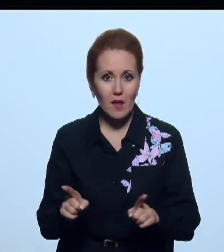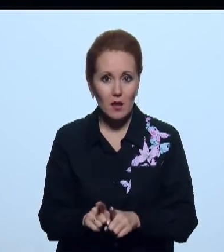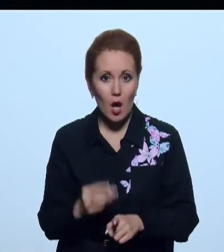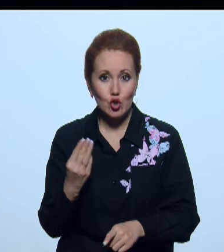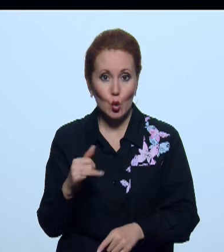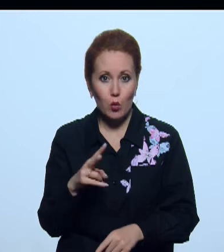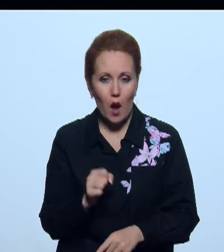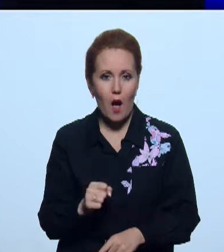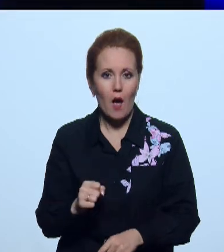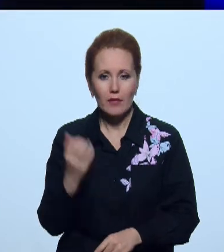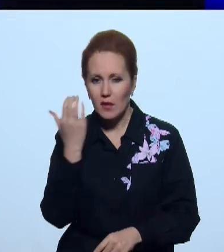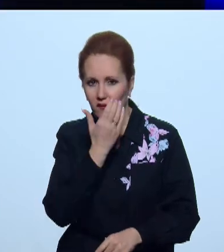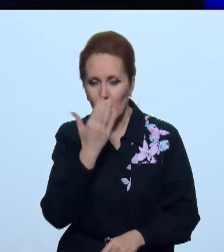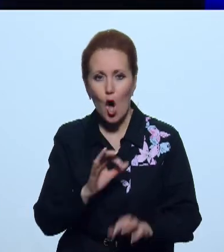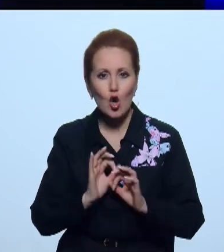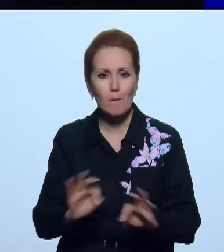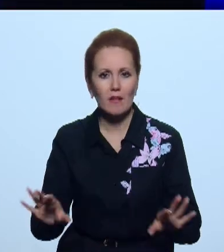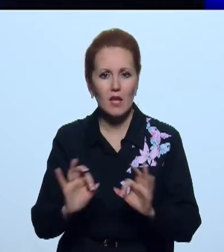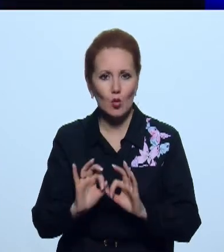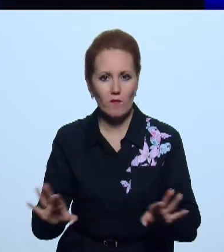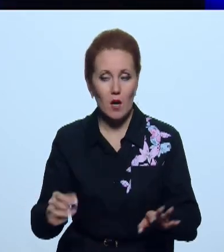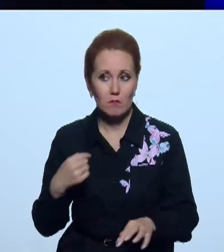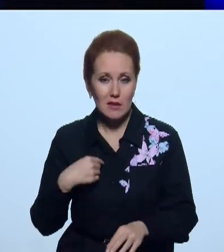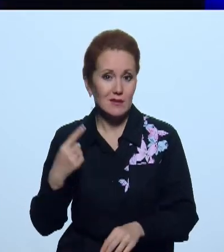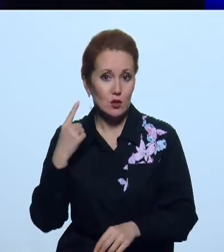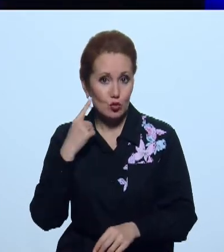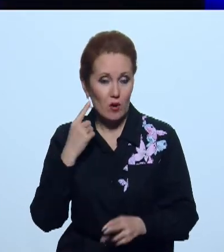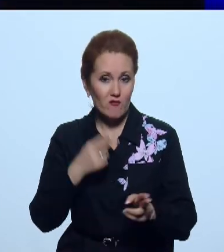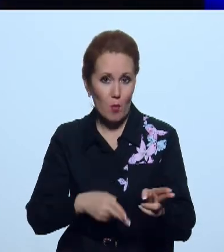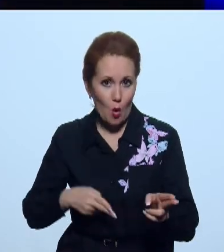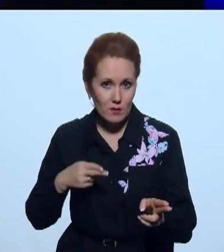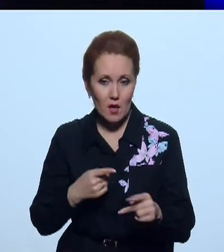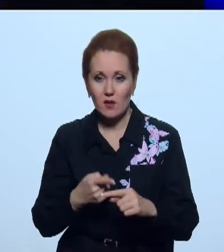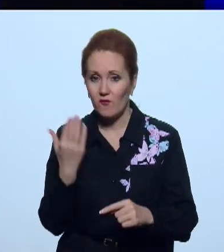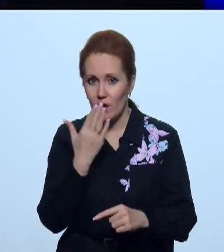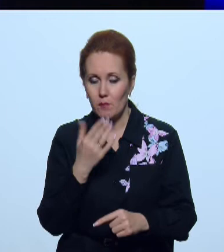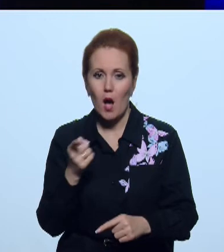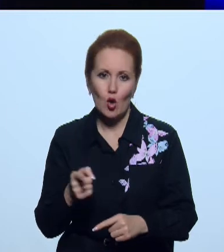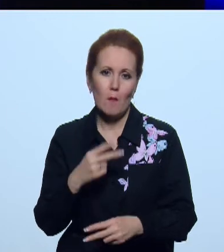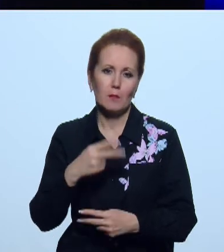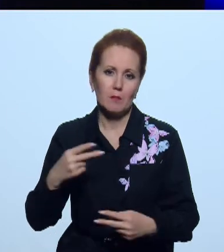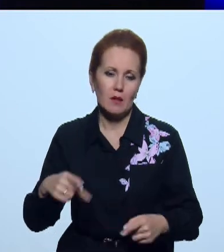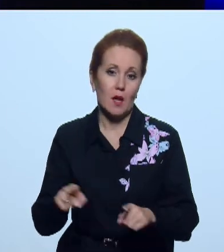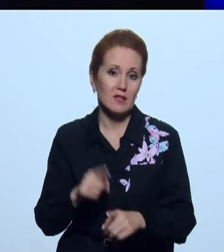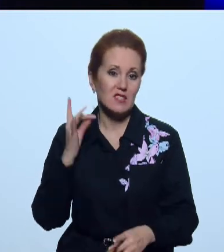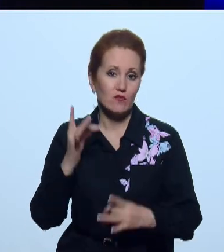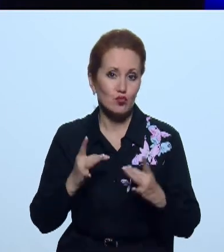как тифлокомментирование. То, что мы слышали в поезде, вот эти вот фильмы, оно примерно вот так звучало,